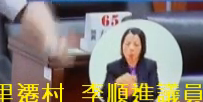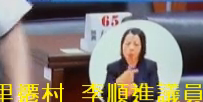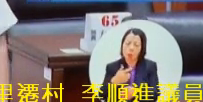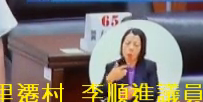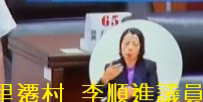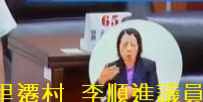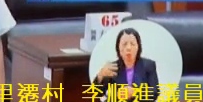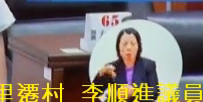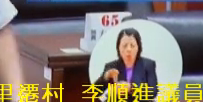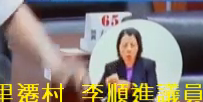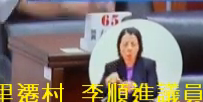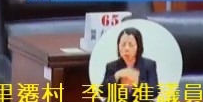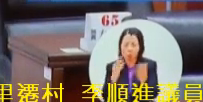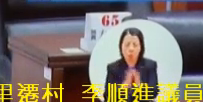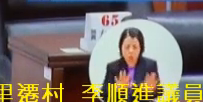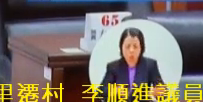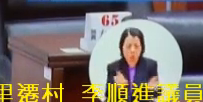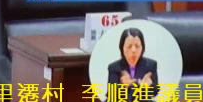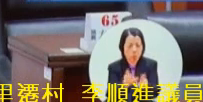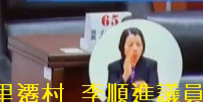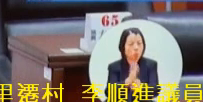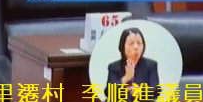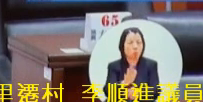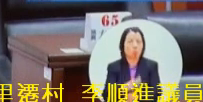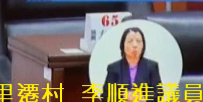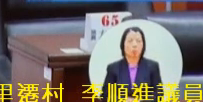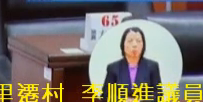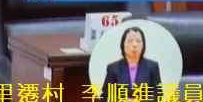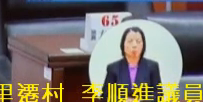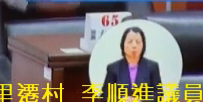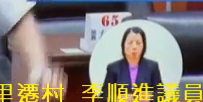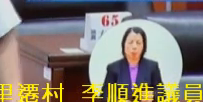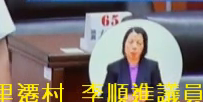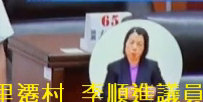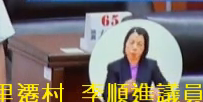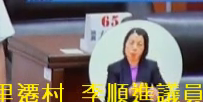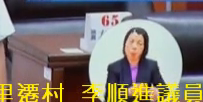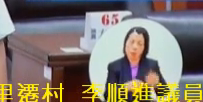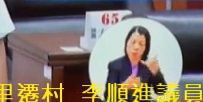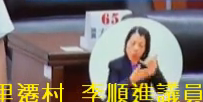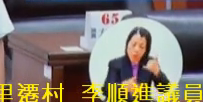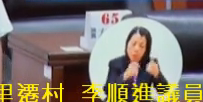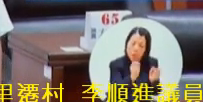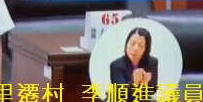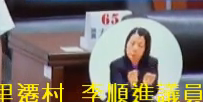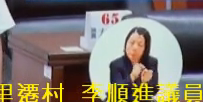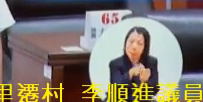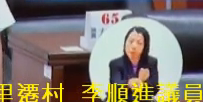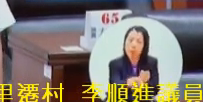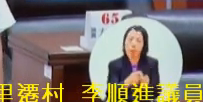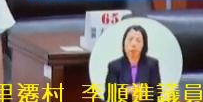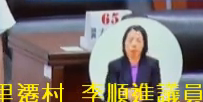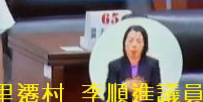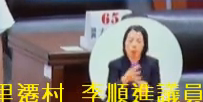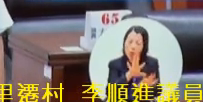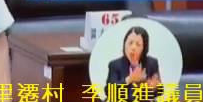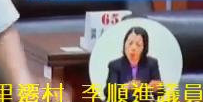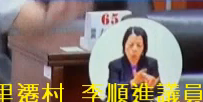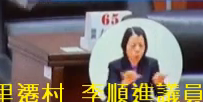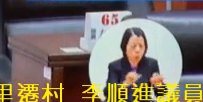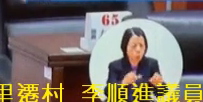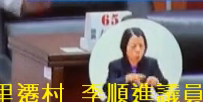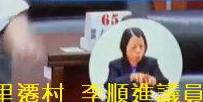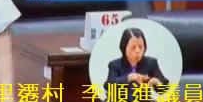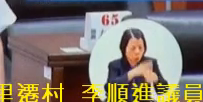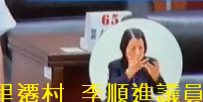七柜马上在弄。我们的沿海有几千公顷的土地要变成南新自贸区，还有